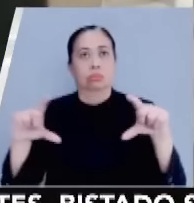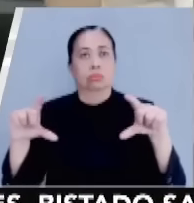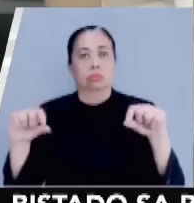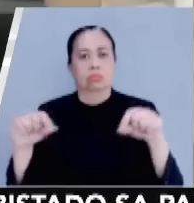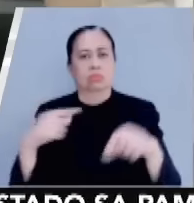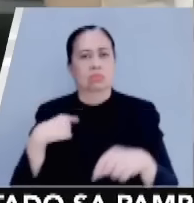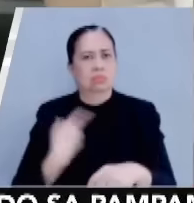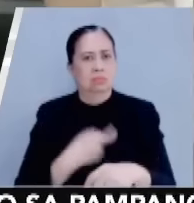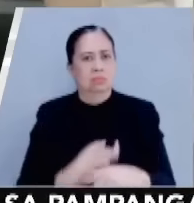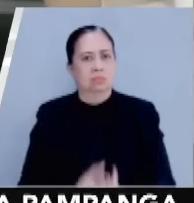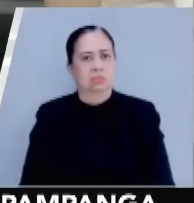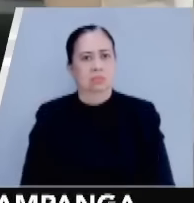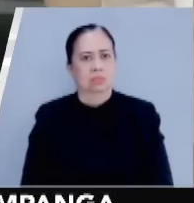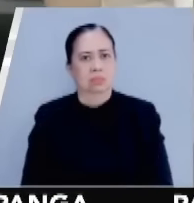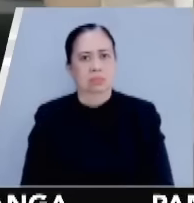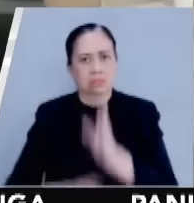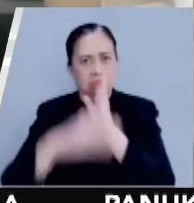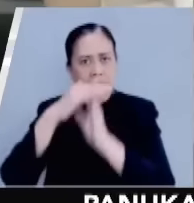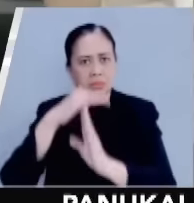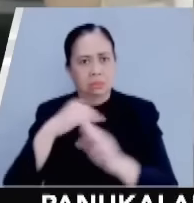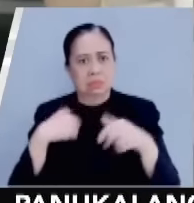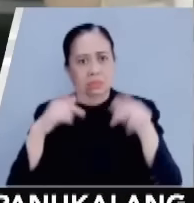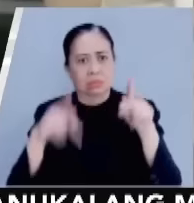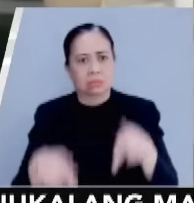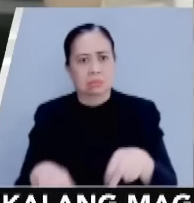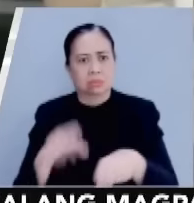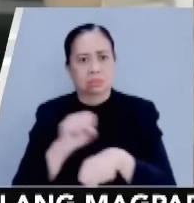noon, ordinaryo lang akong trabahante tapos